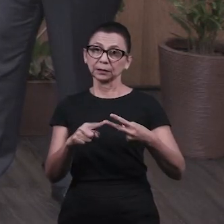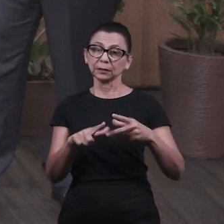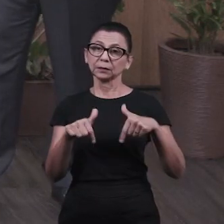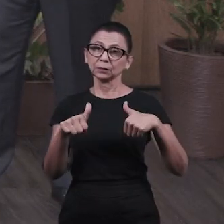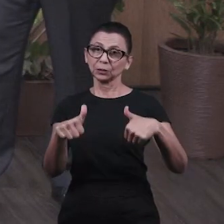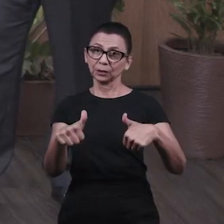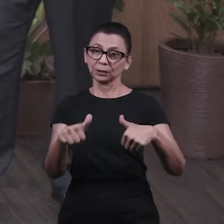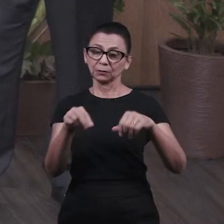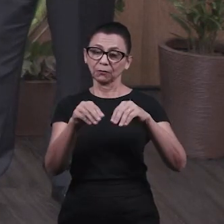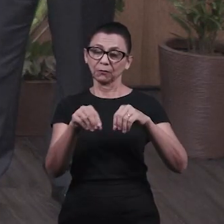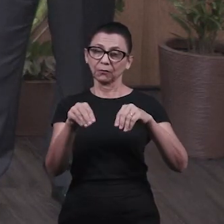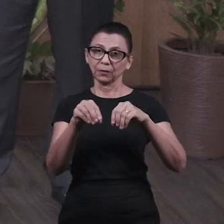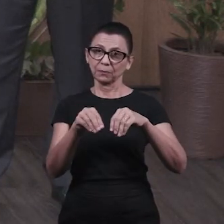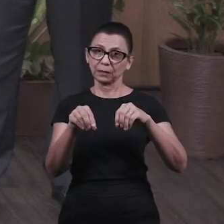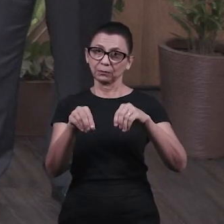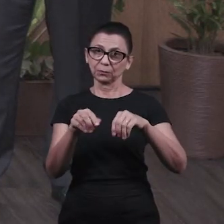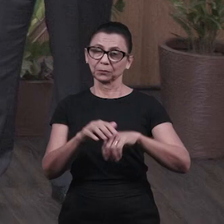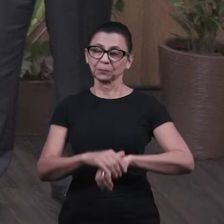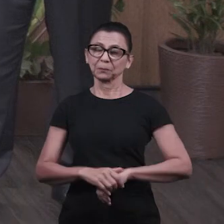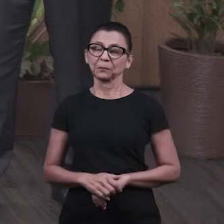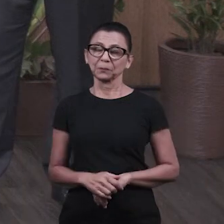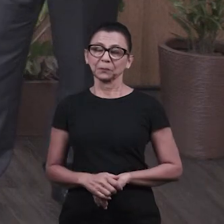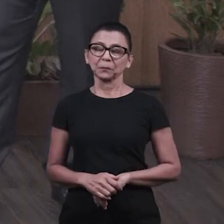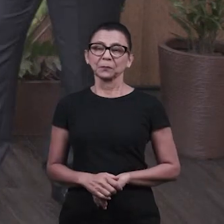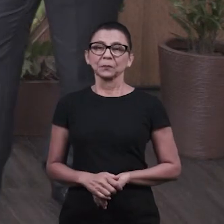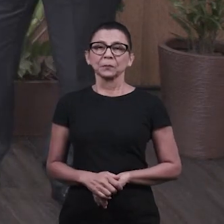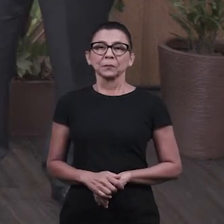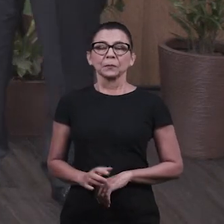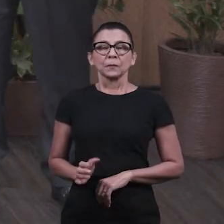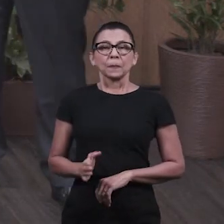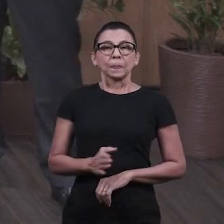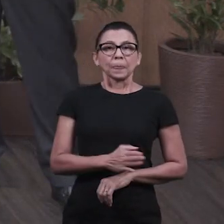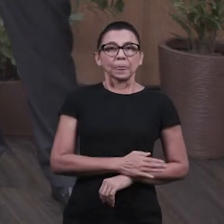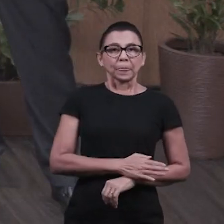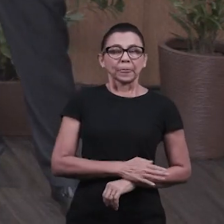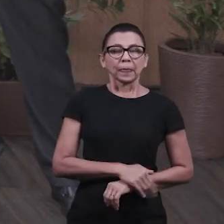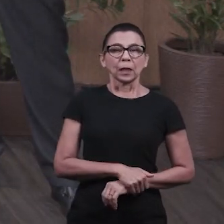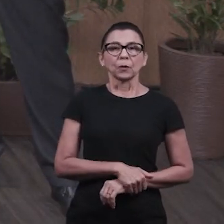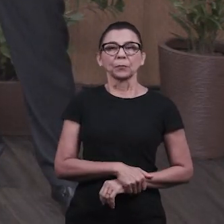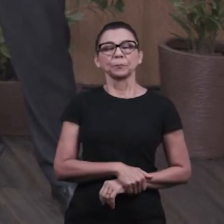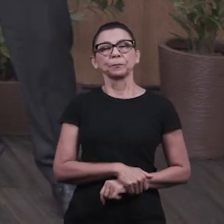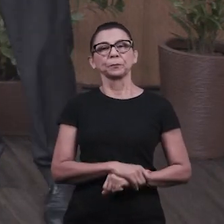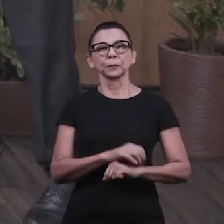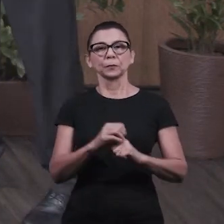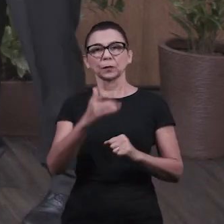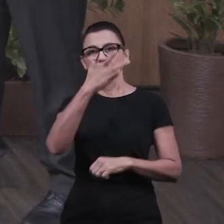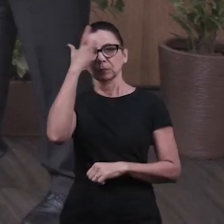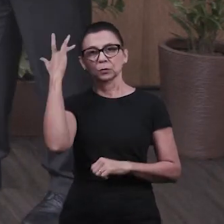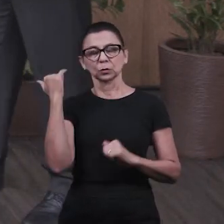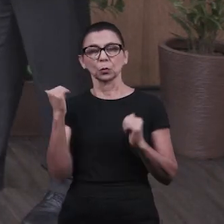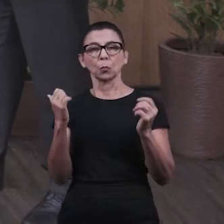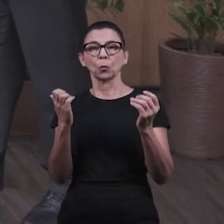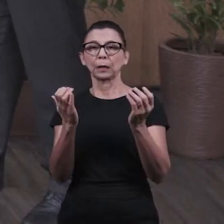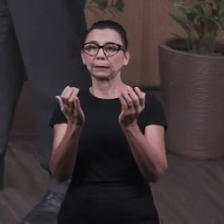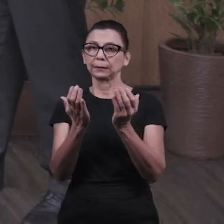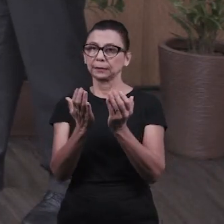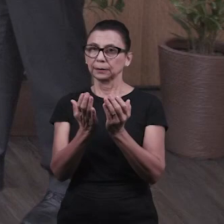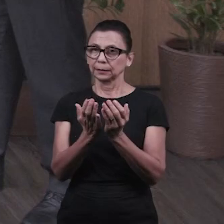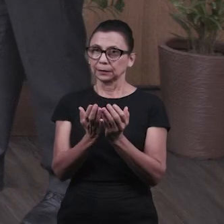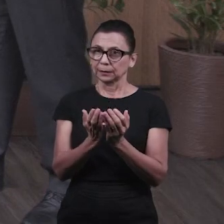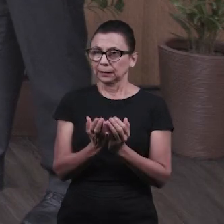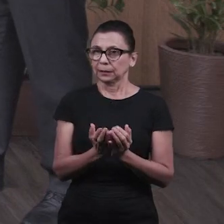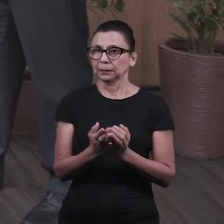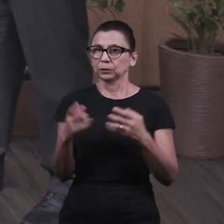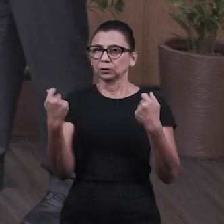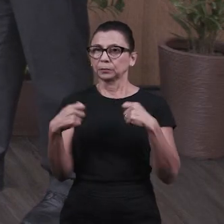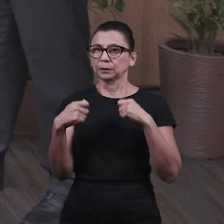il doit être libre du ferment. Oui, il est vrai. Nous voyons ici, par exemple, en 1 Corinthiens,